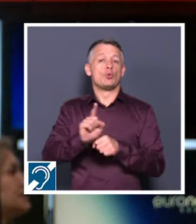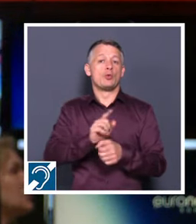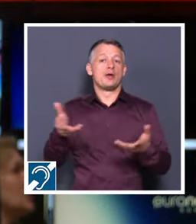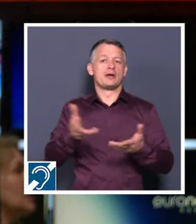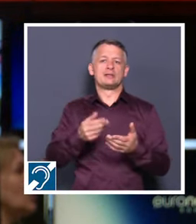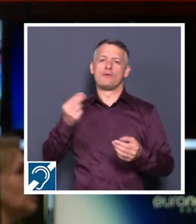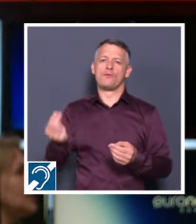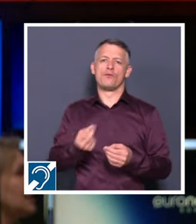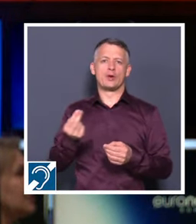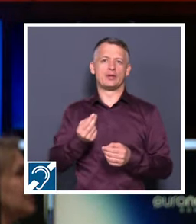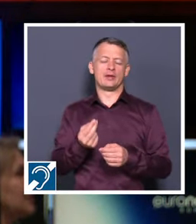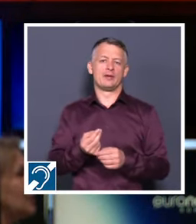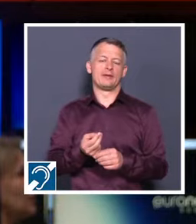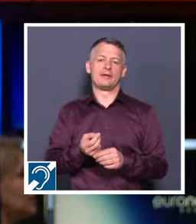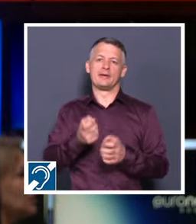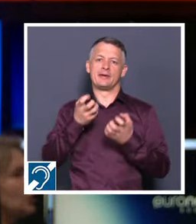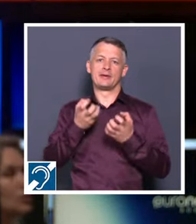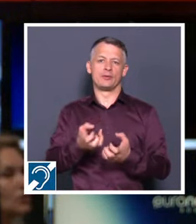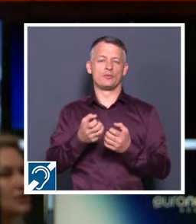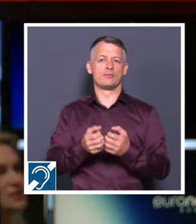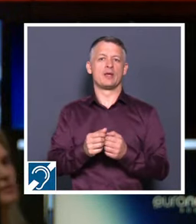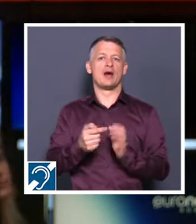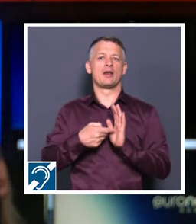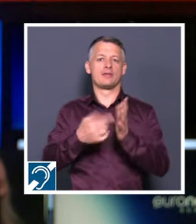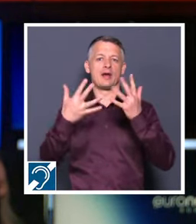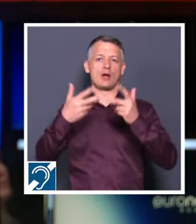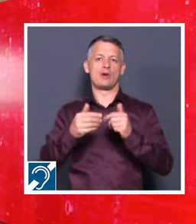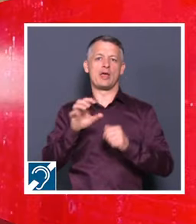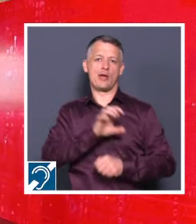stăm foarte prost potrivit statisticilor europene.